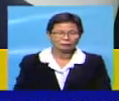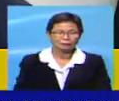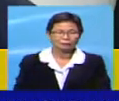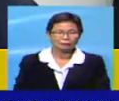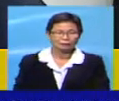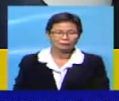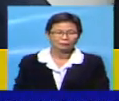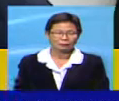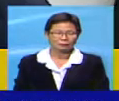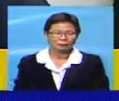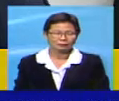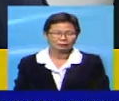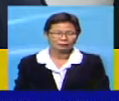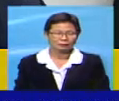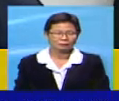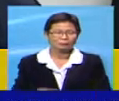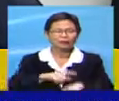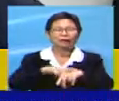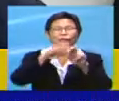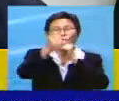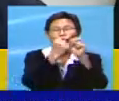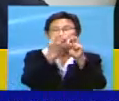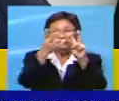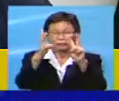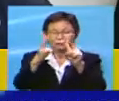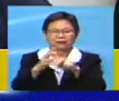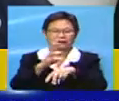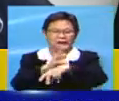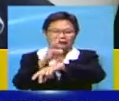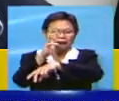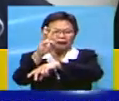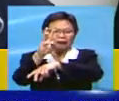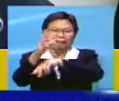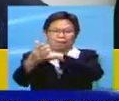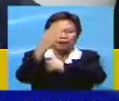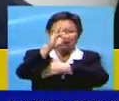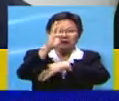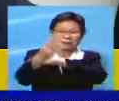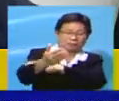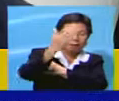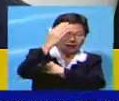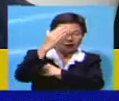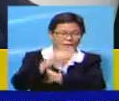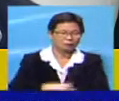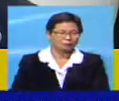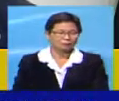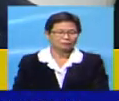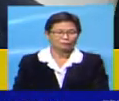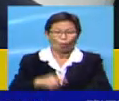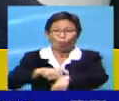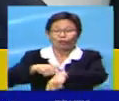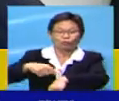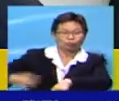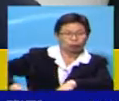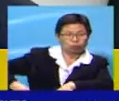22nd April 2017, and 6 PM will be start, and so many people in Phnom Penh know about this